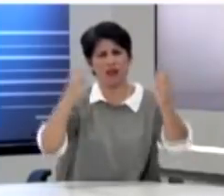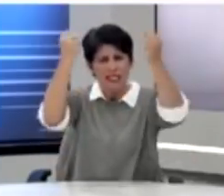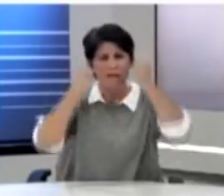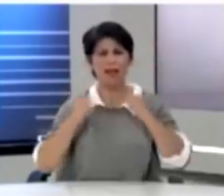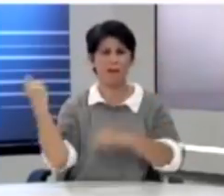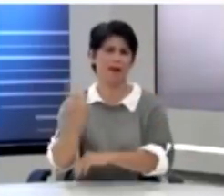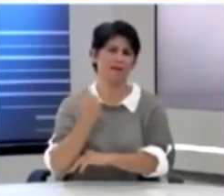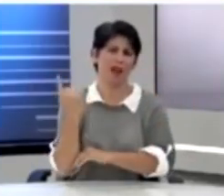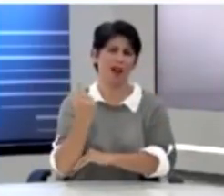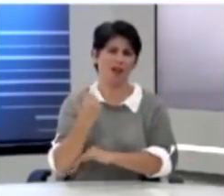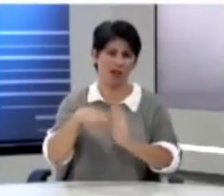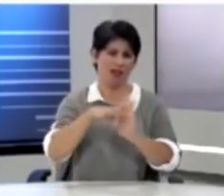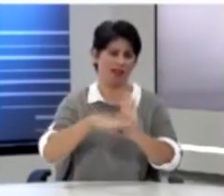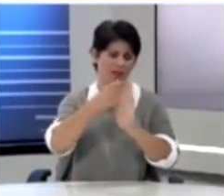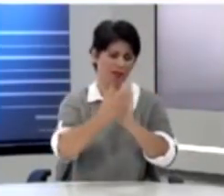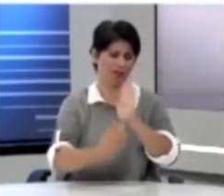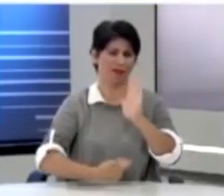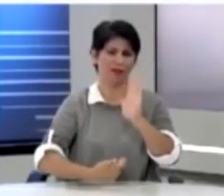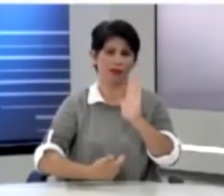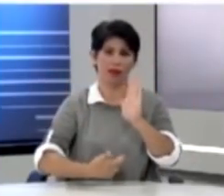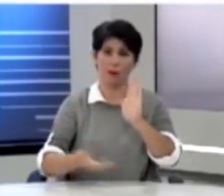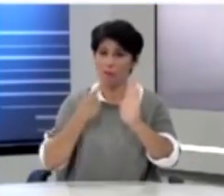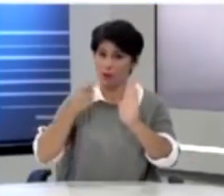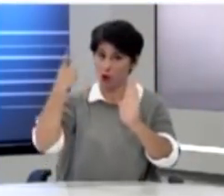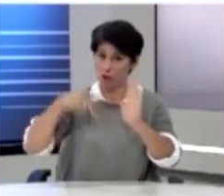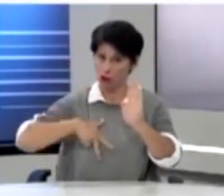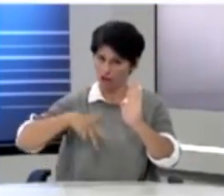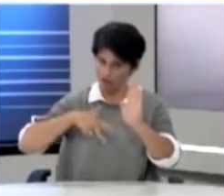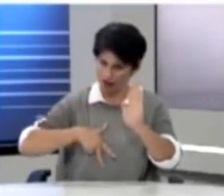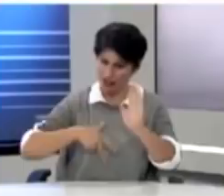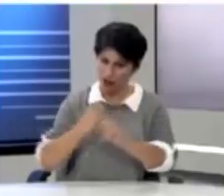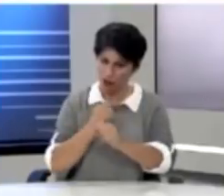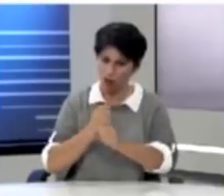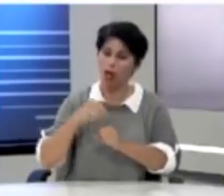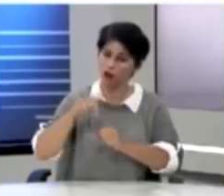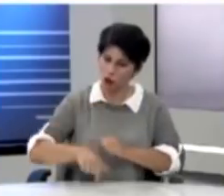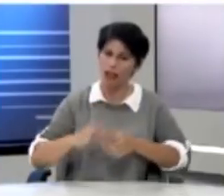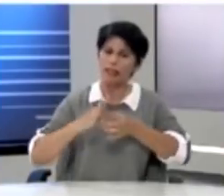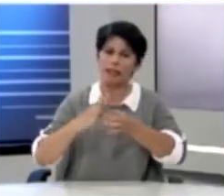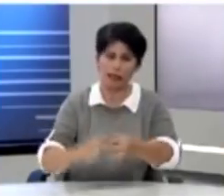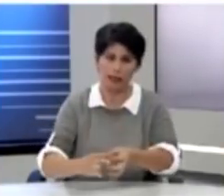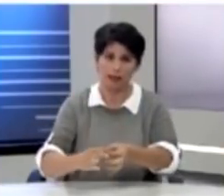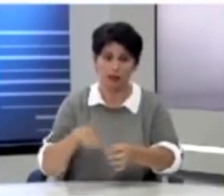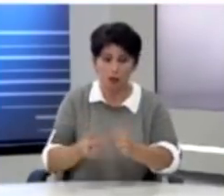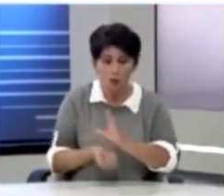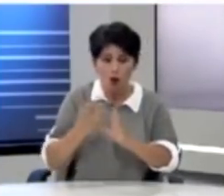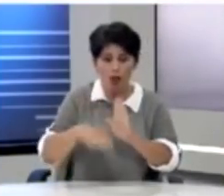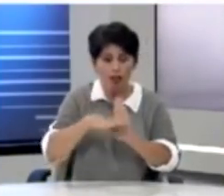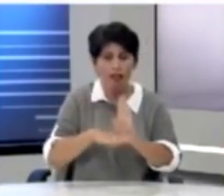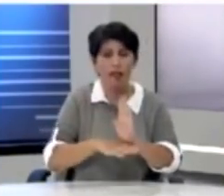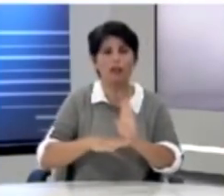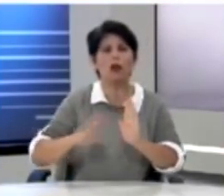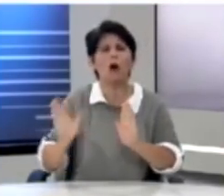Συνεχίζοντας το έργο της προηγούμενης κυβέρνησης, προωθείτε νέες διατάξεις οι οποίες θρηματίζουν